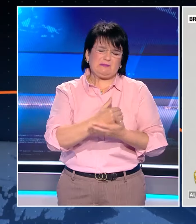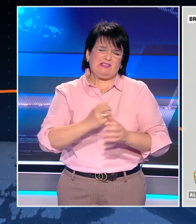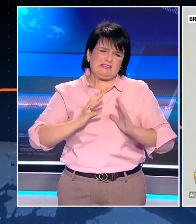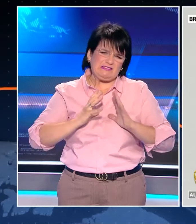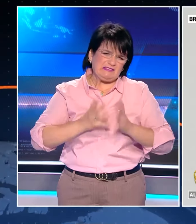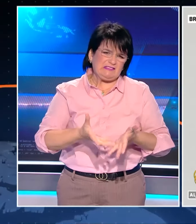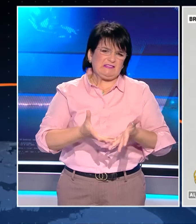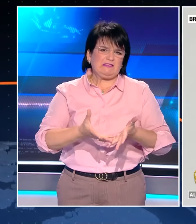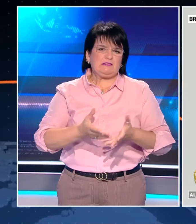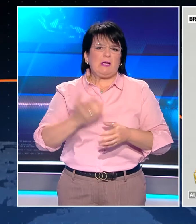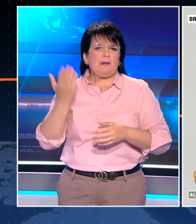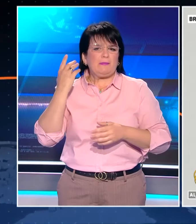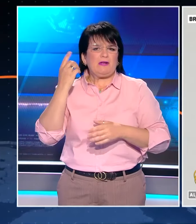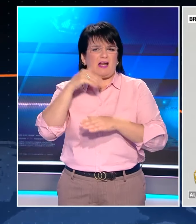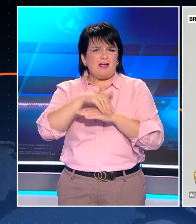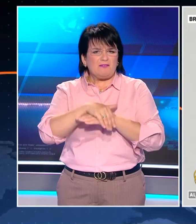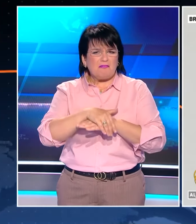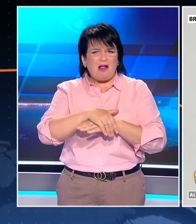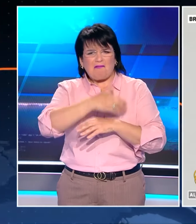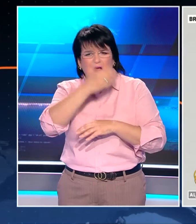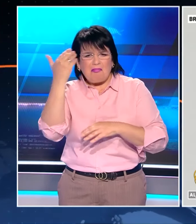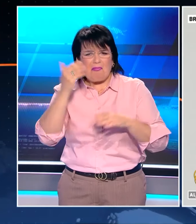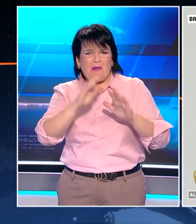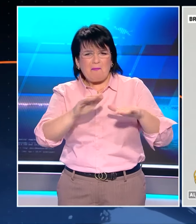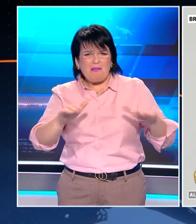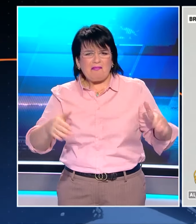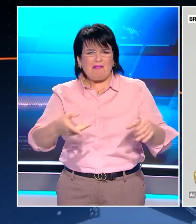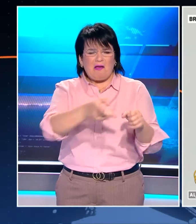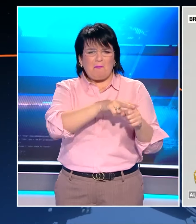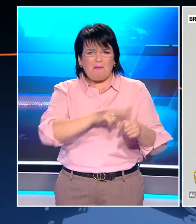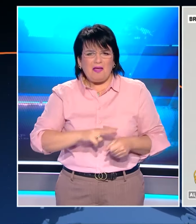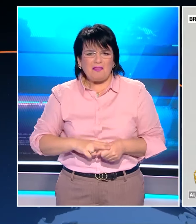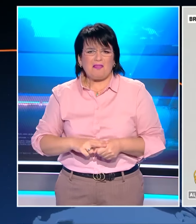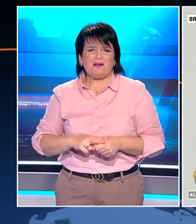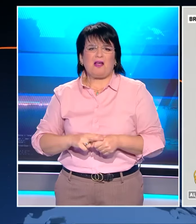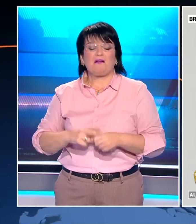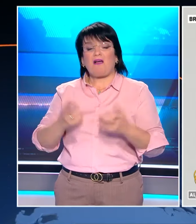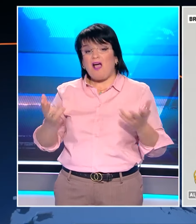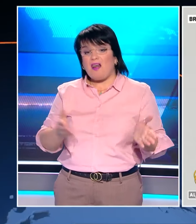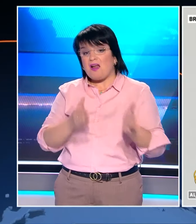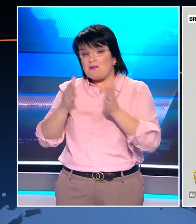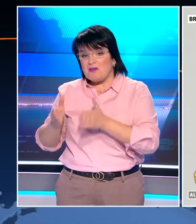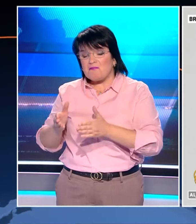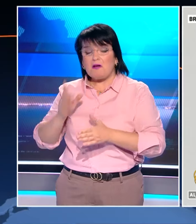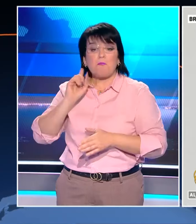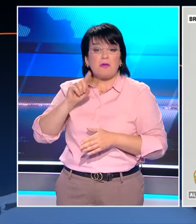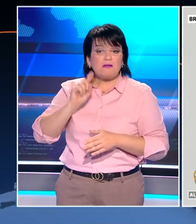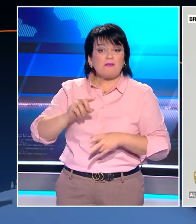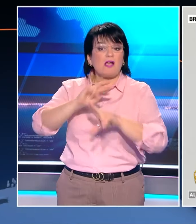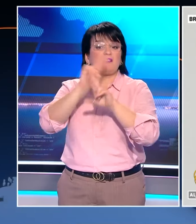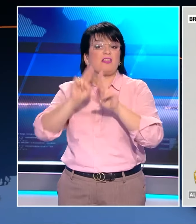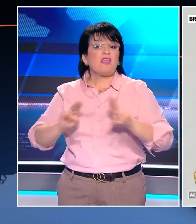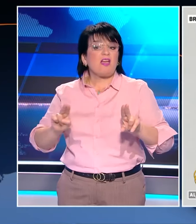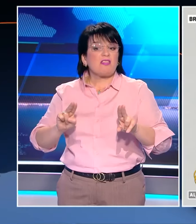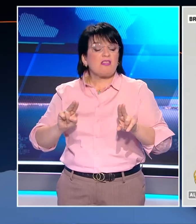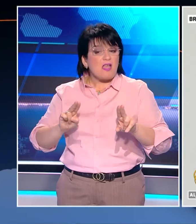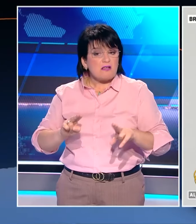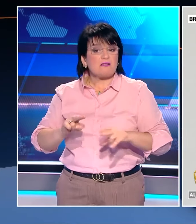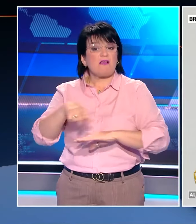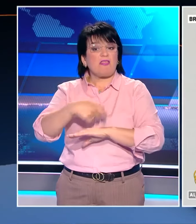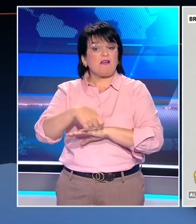camp last evening. Where again innocent children and civilians were killed, again